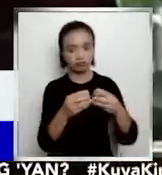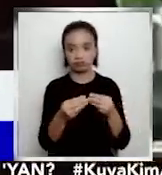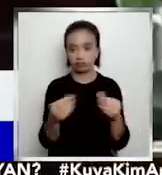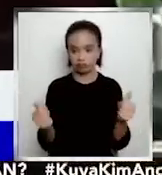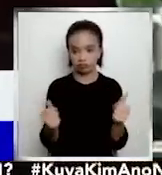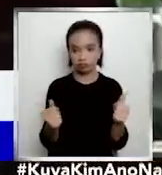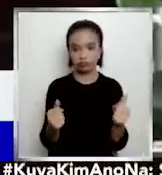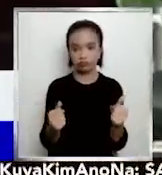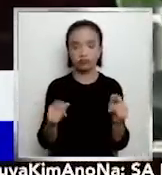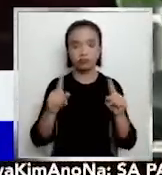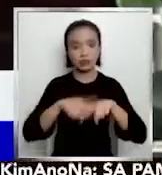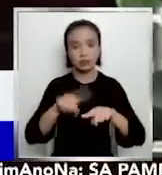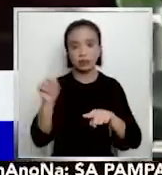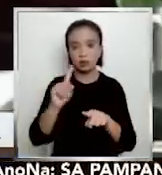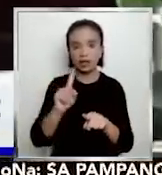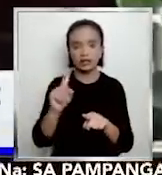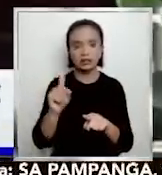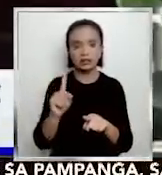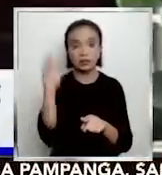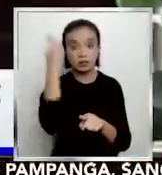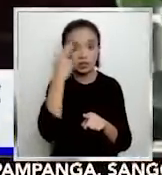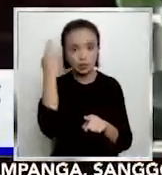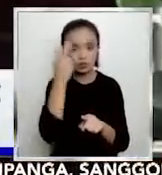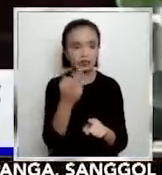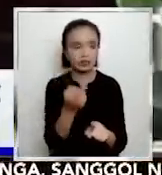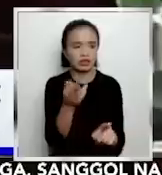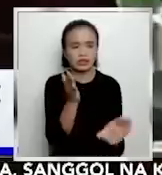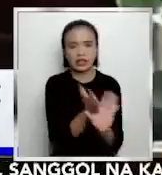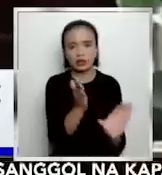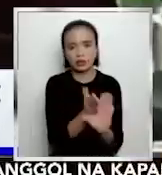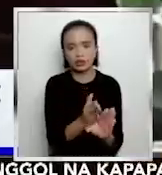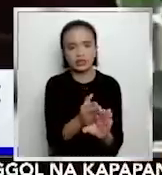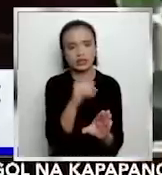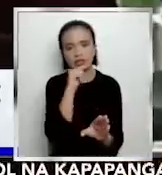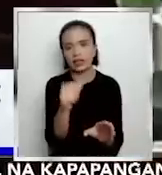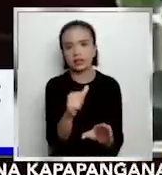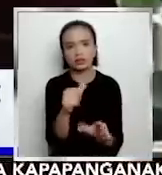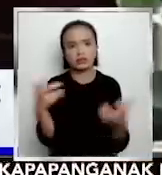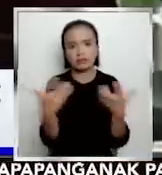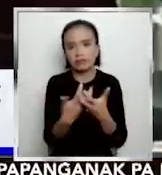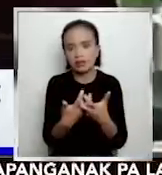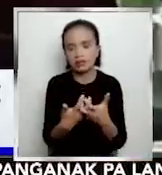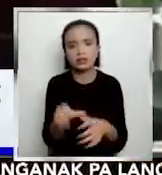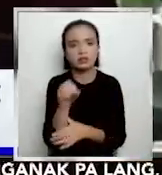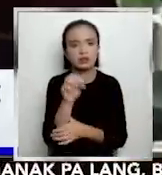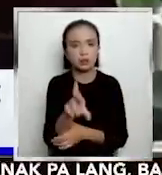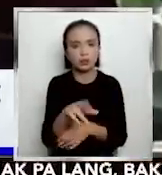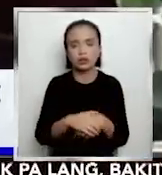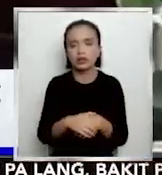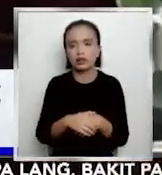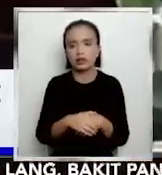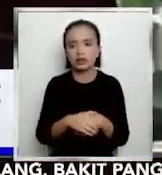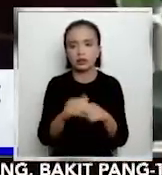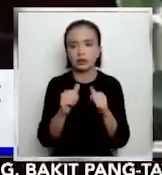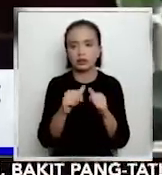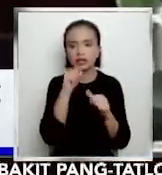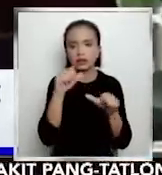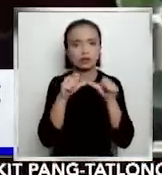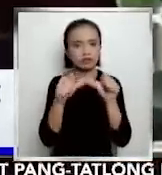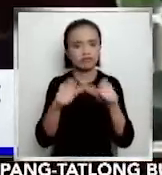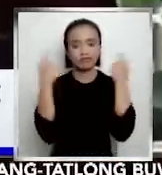psychological incapacity, the causes must exist before or contemporaneous with the celebration of the marriage.